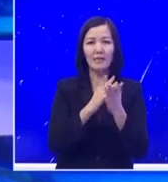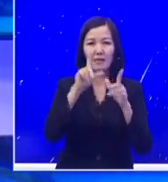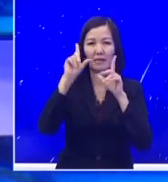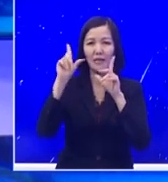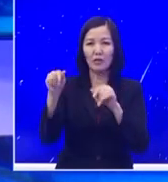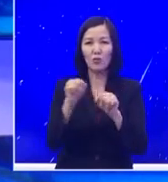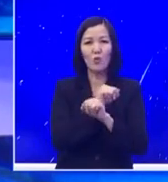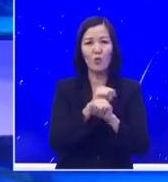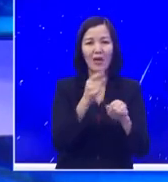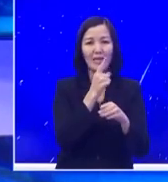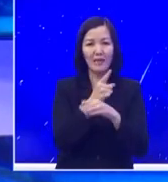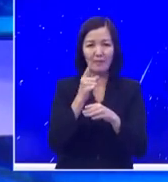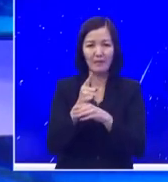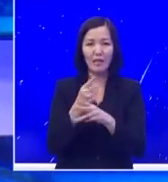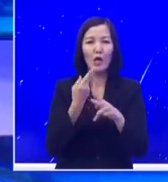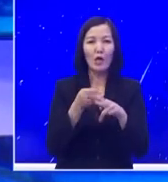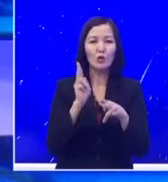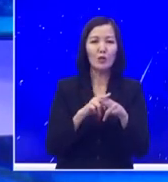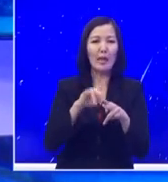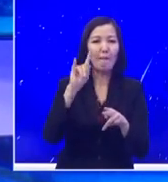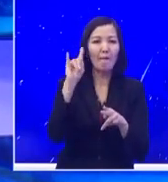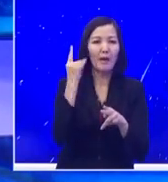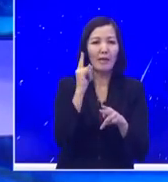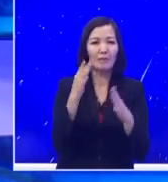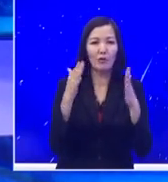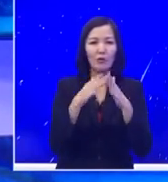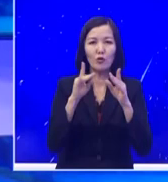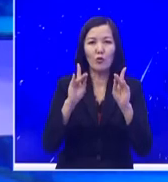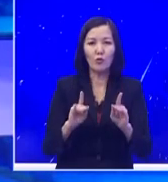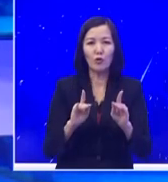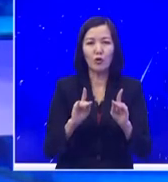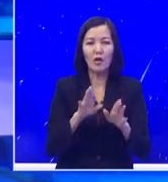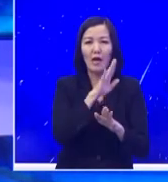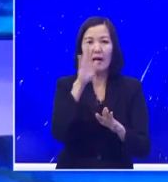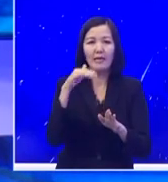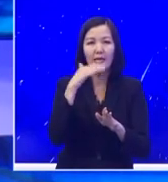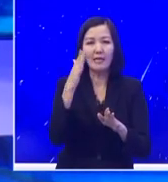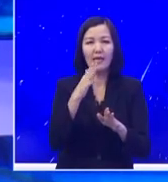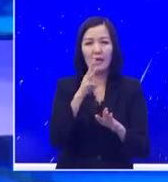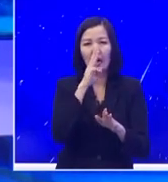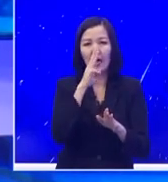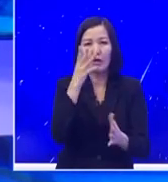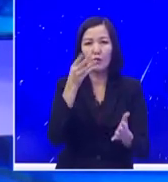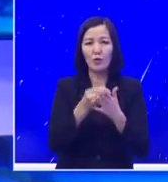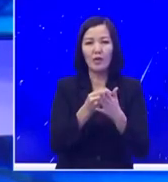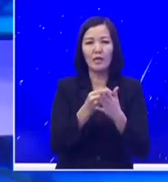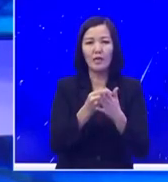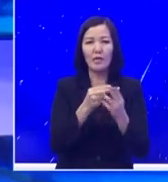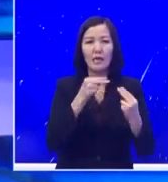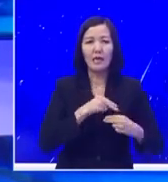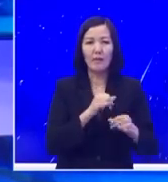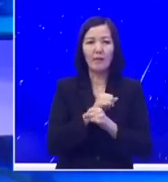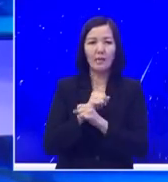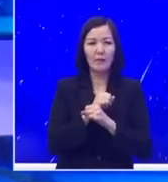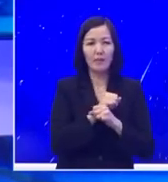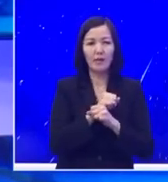қызметтік іссапарға шығуға тыйым салды. Сондай-ақ баласымен үйде отыруға мәжбүр ата-аналарды ақы төленетін еңбекақы